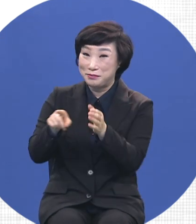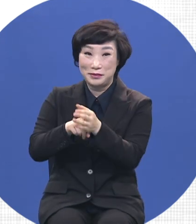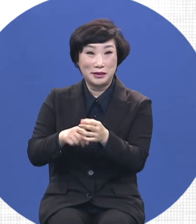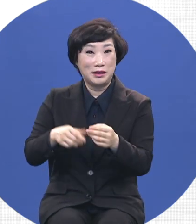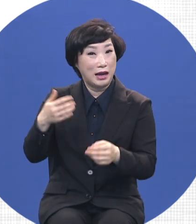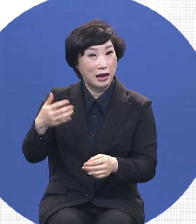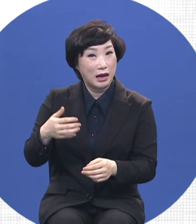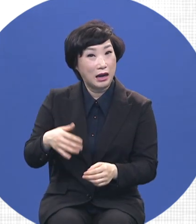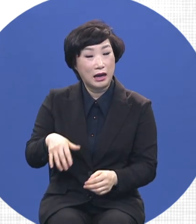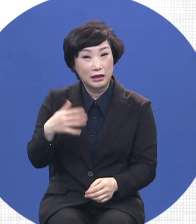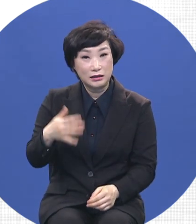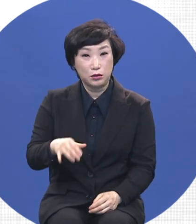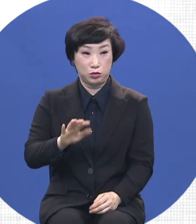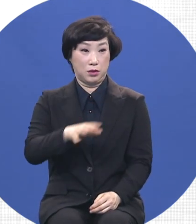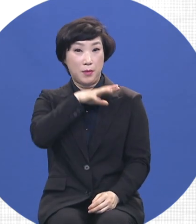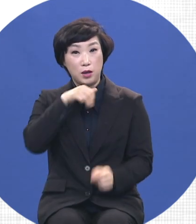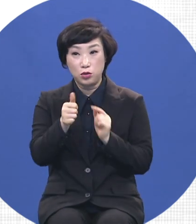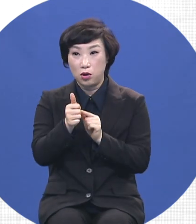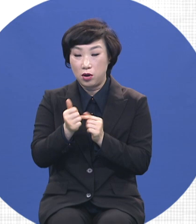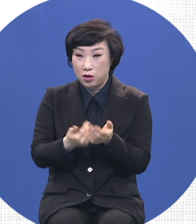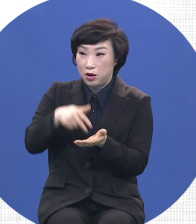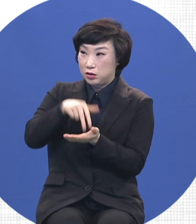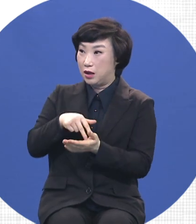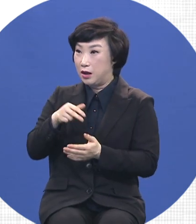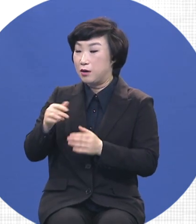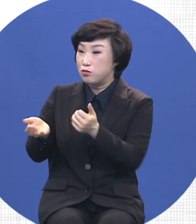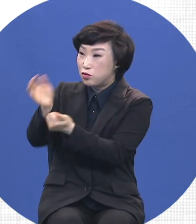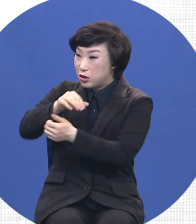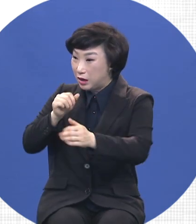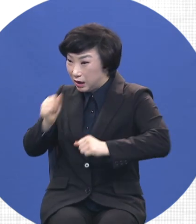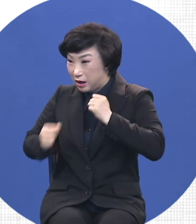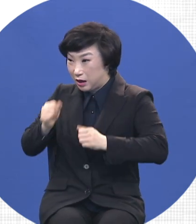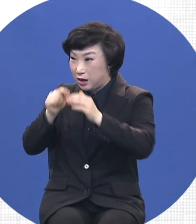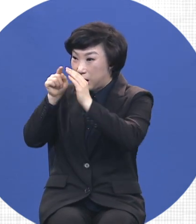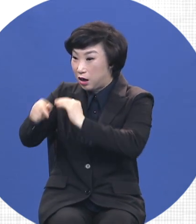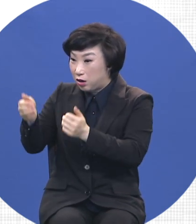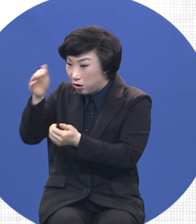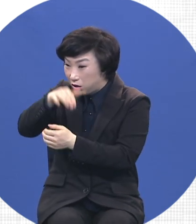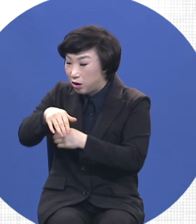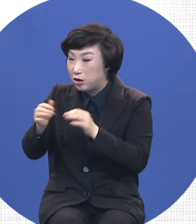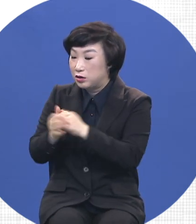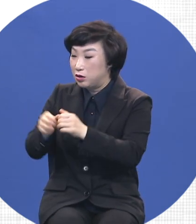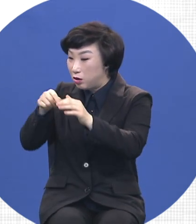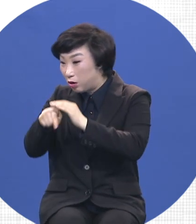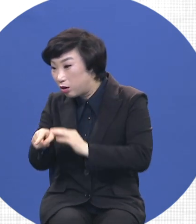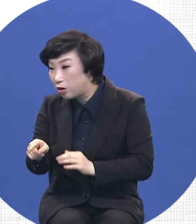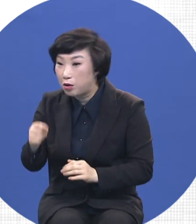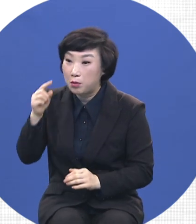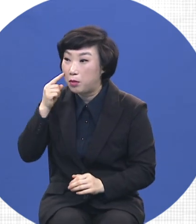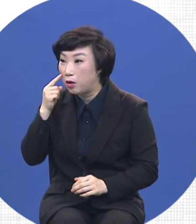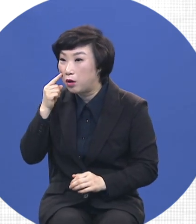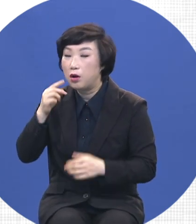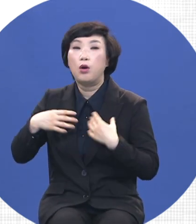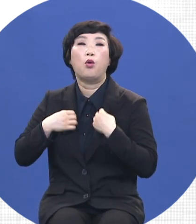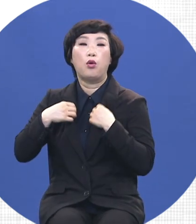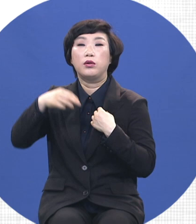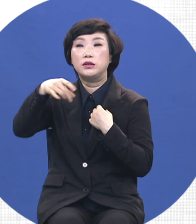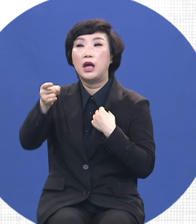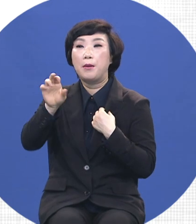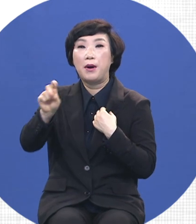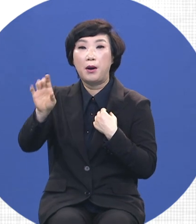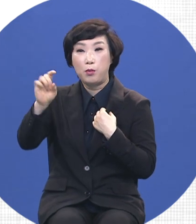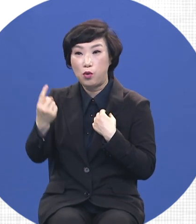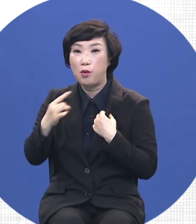아니하나 베드로는 일어나 무덤에 달려가서 굽으려 들여다보니 세마포만 보이는지라. 그 된 일을